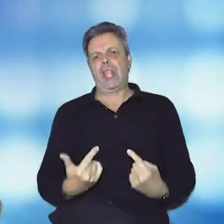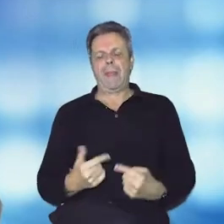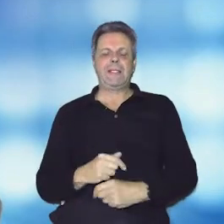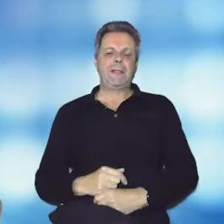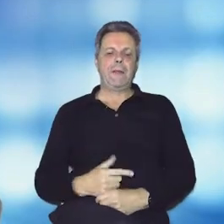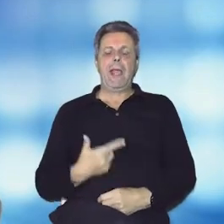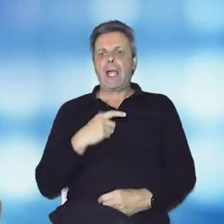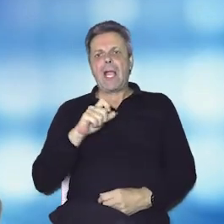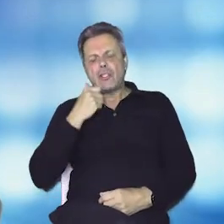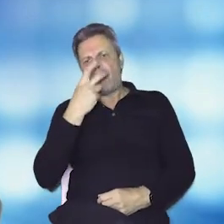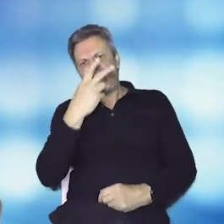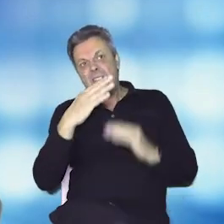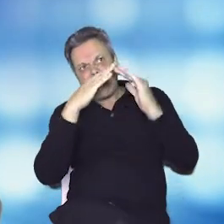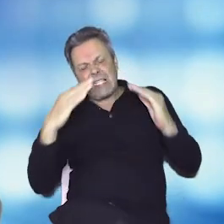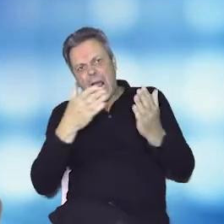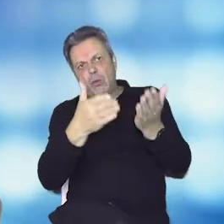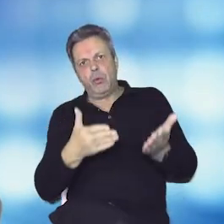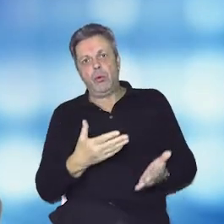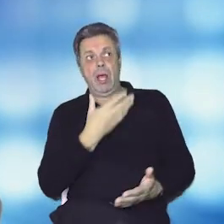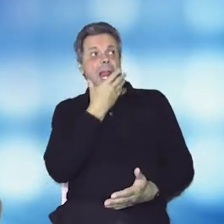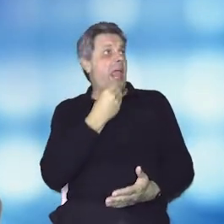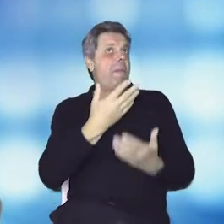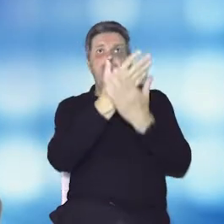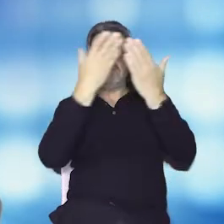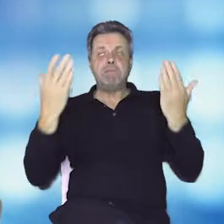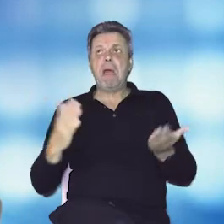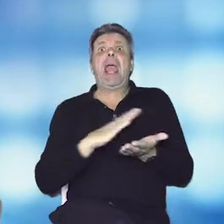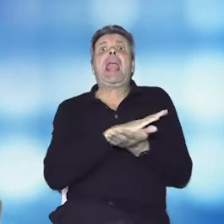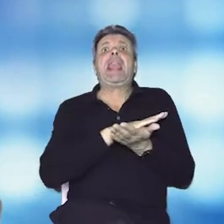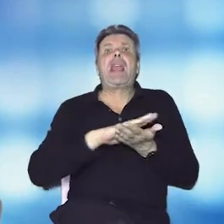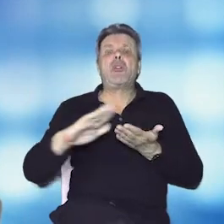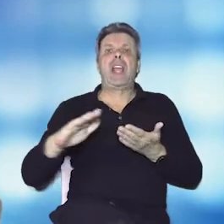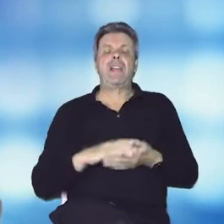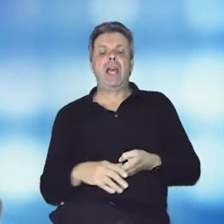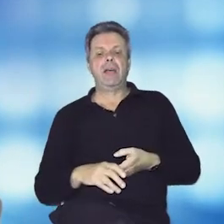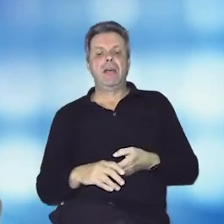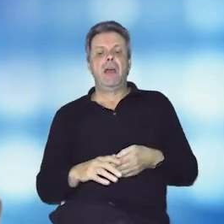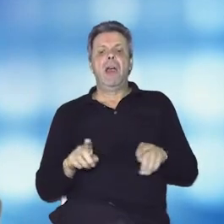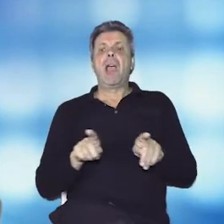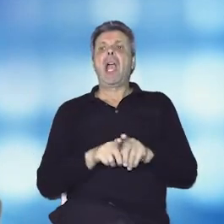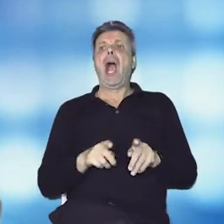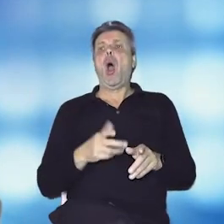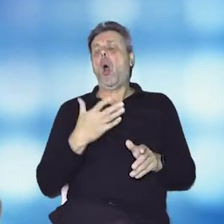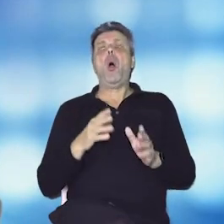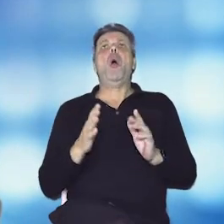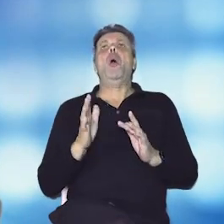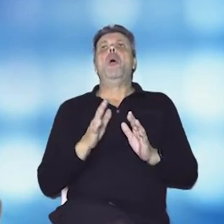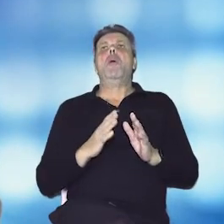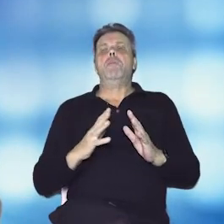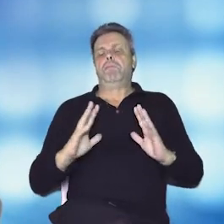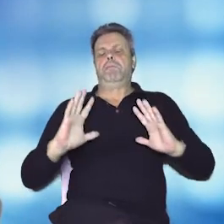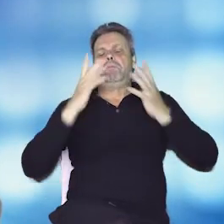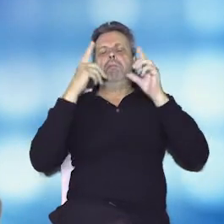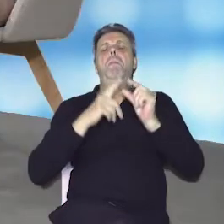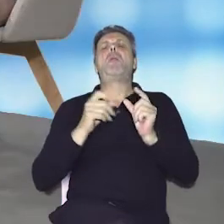vidi zgradu, jako je lijepa, jednostavno, ja bih rekao, ko nekakva protestantska crkva.